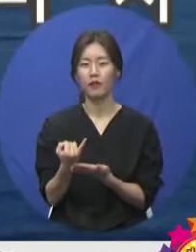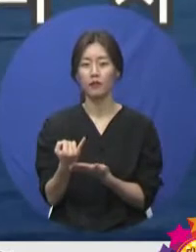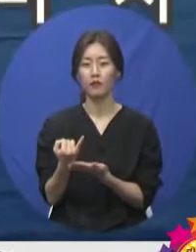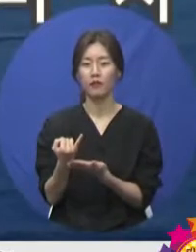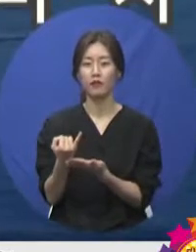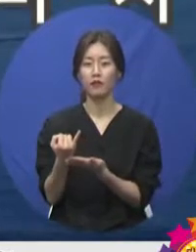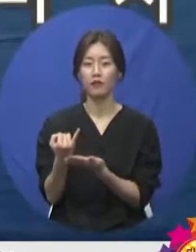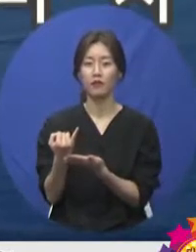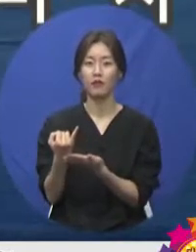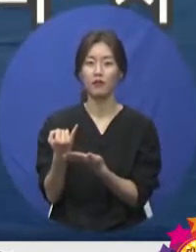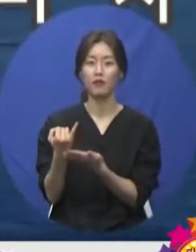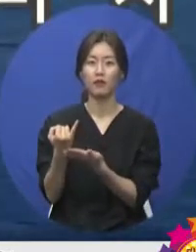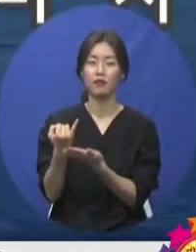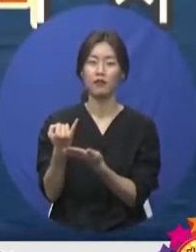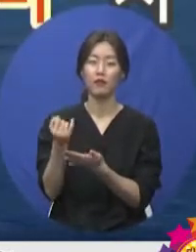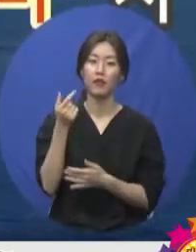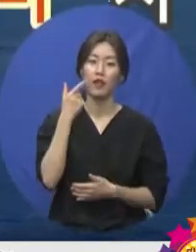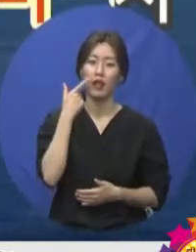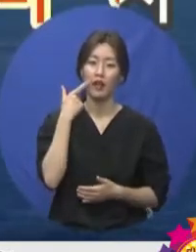어머니